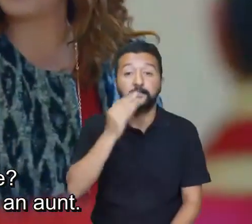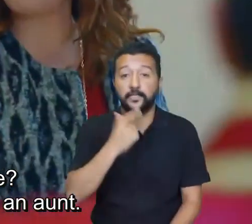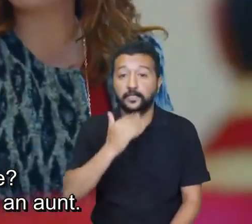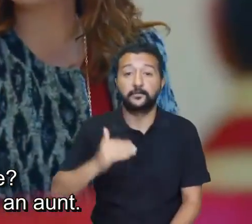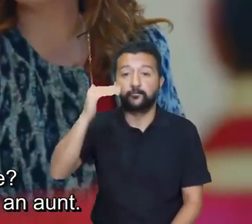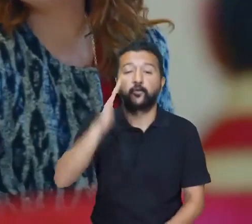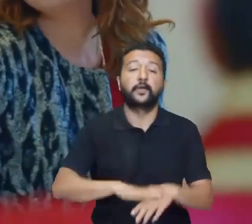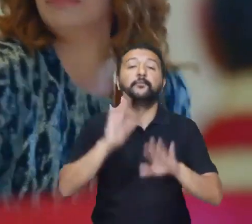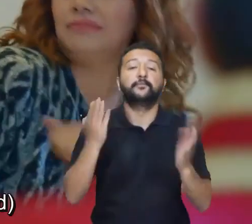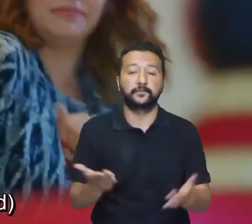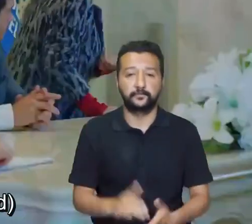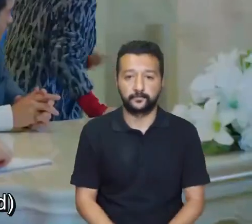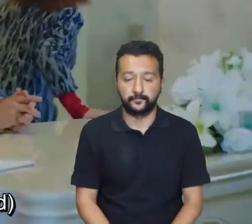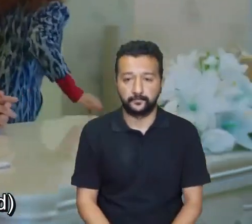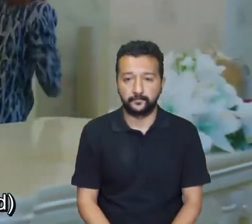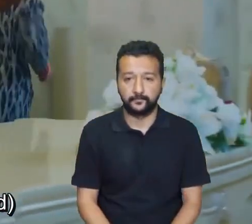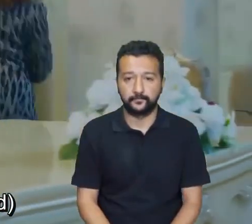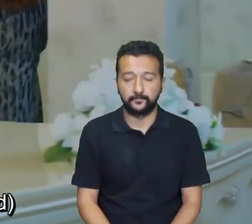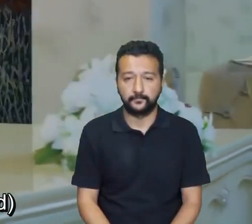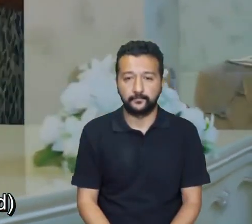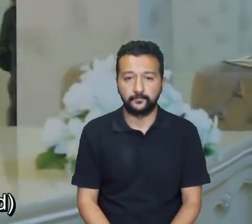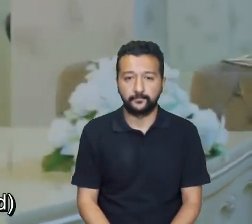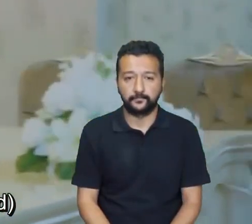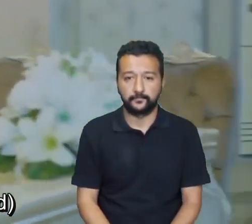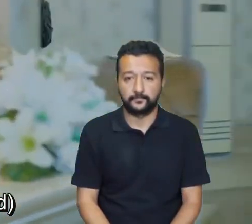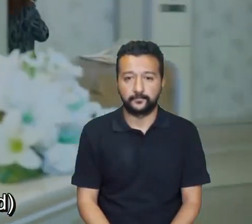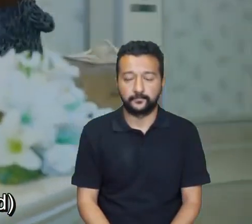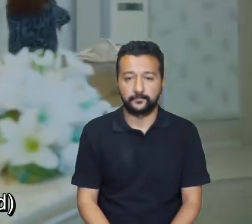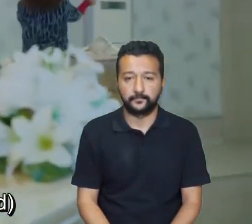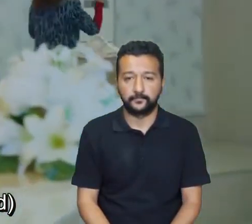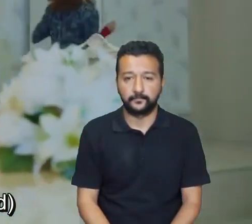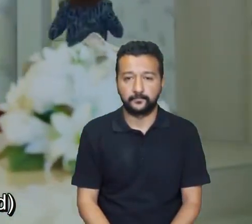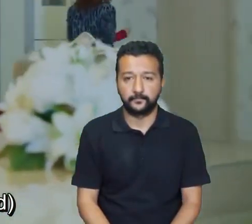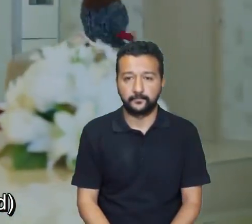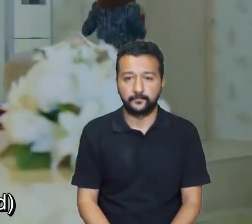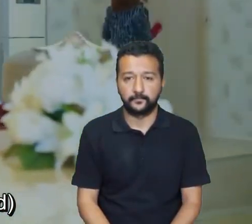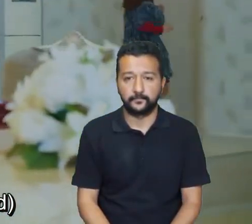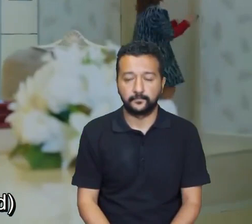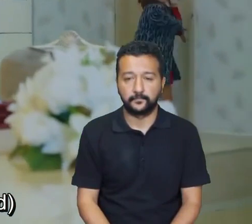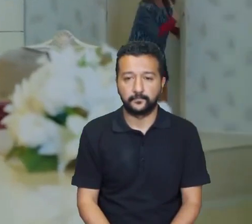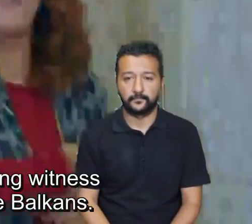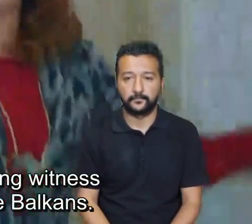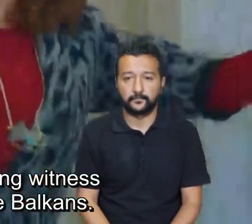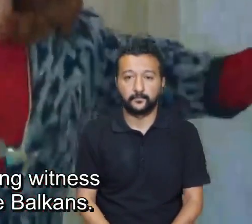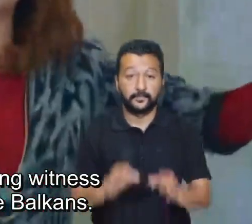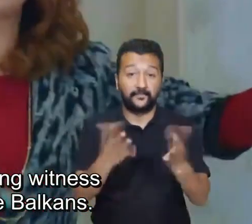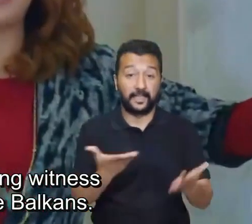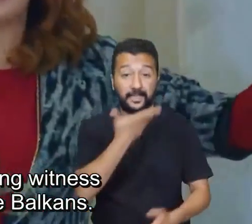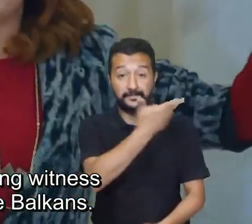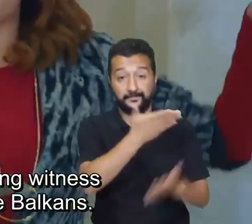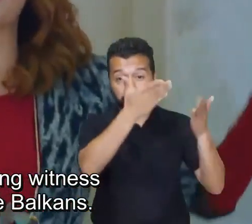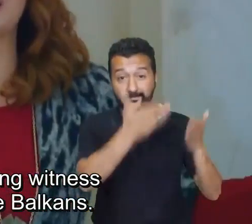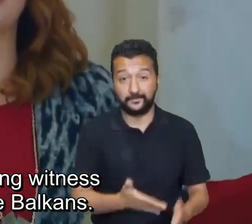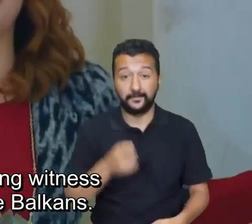kadar yaşlanmamışım. Salon kapısına koşturdu. Nikah masasının ön ucu beyaz çiçekle süslü. Ve